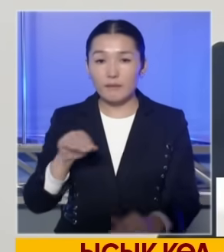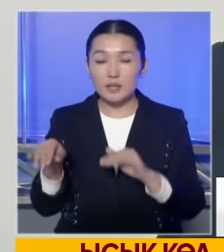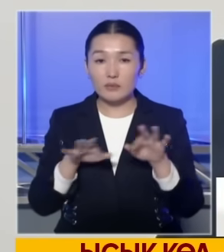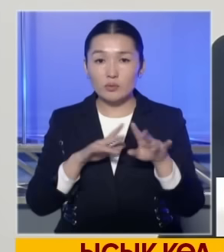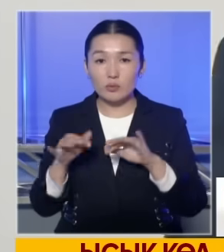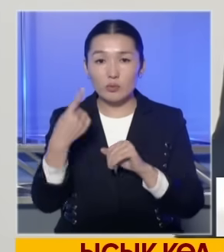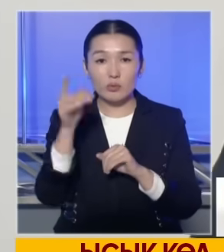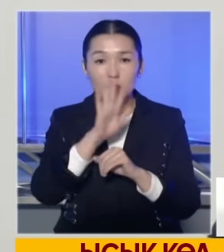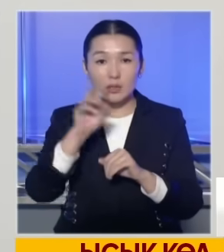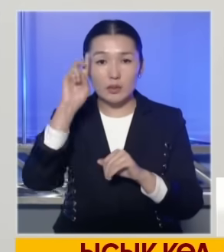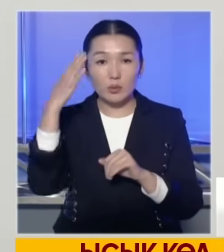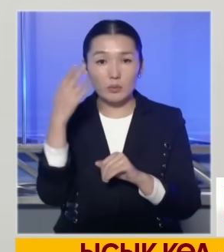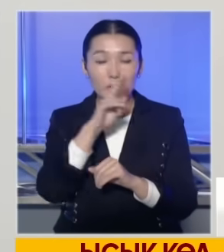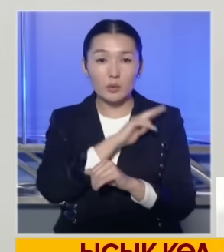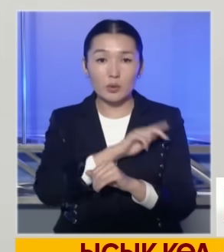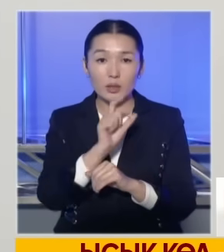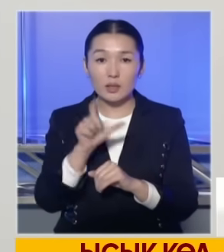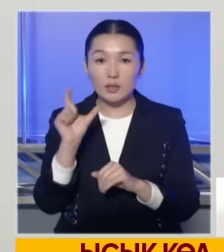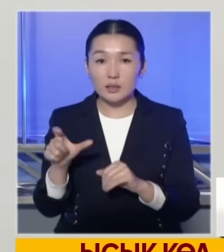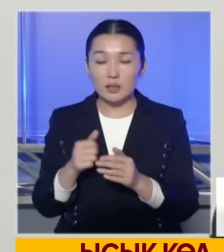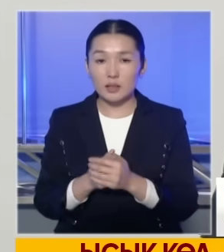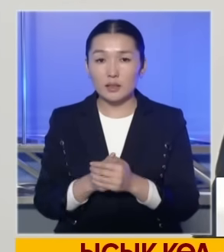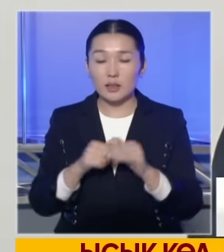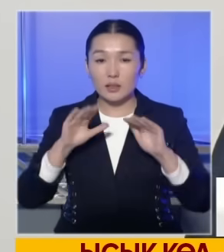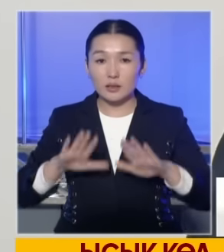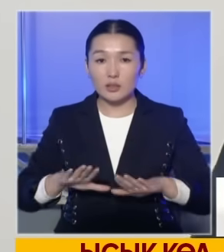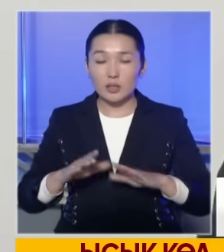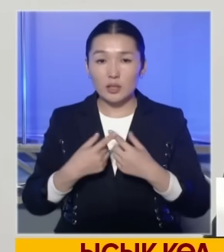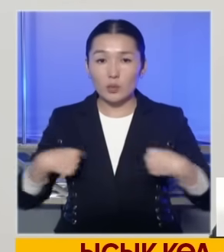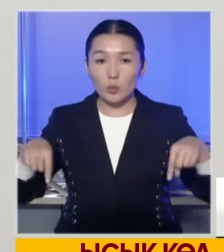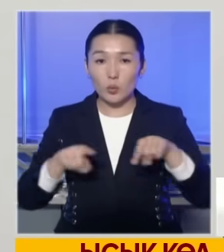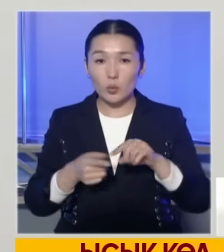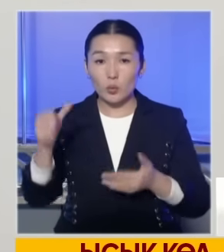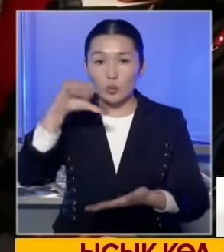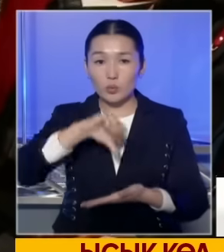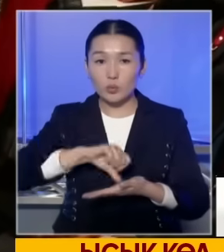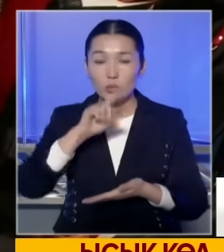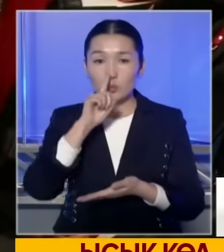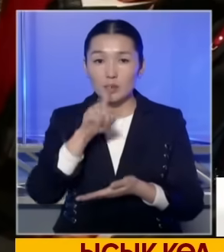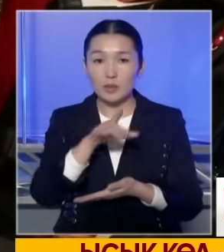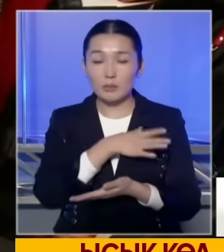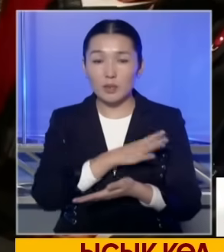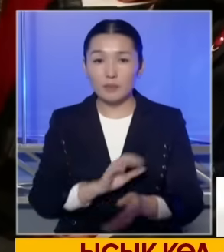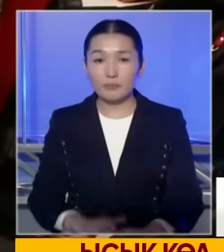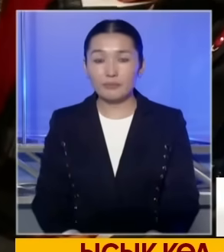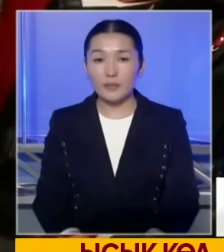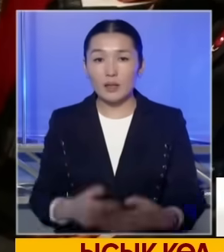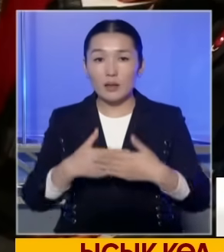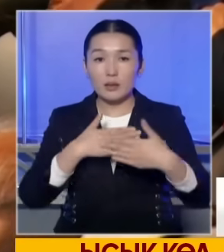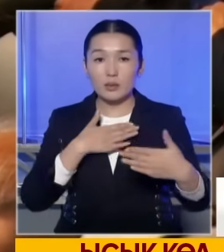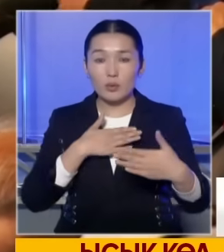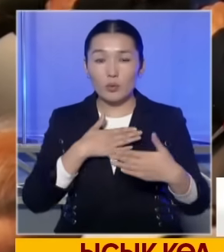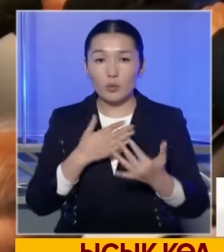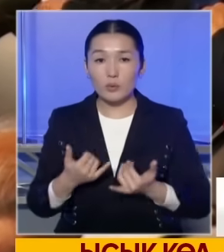бир дагы мамлекеттик кызматкерлер, жергиликтүү уюмдардын өкүлдөрү катышкан жок. Буга чейин аксакалдар кеңеши